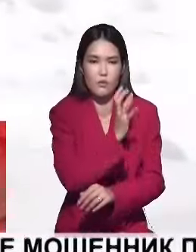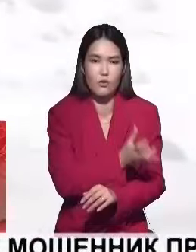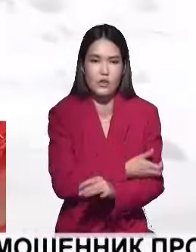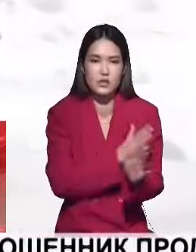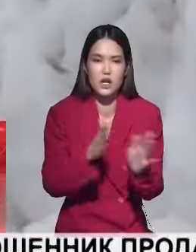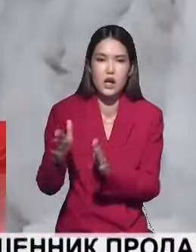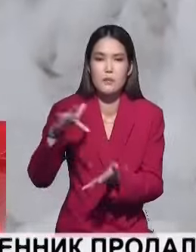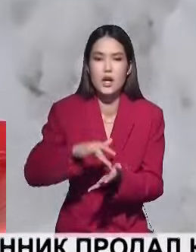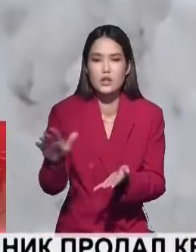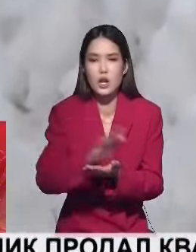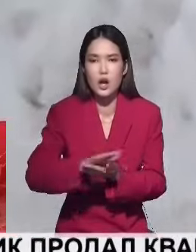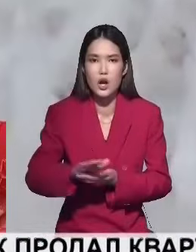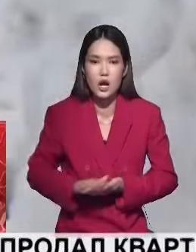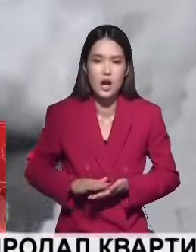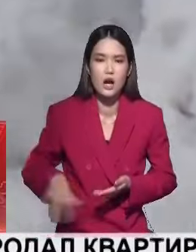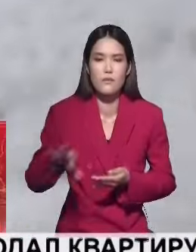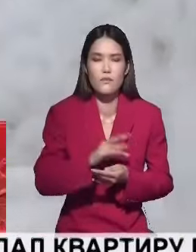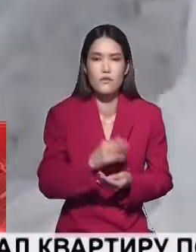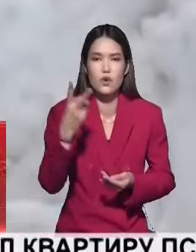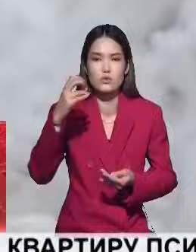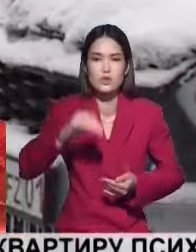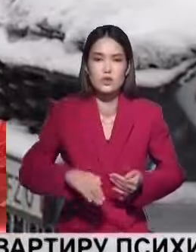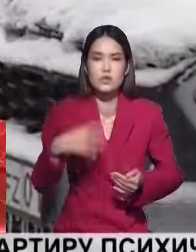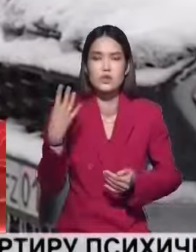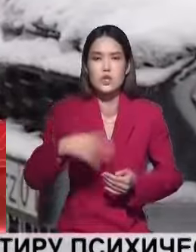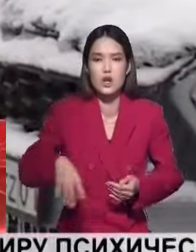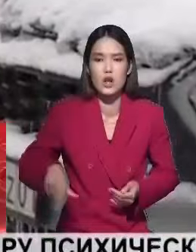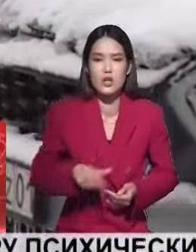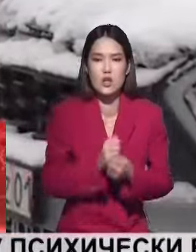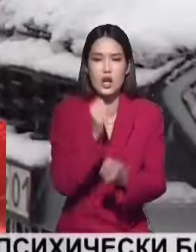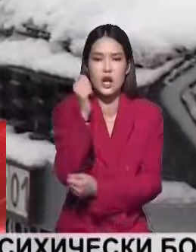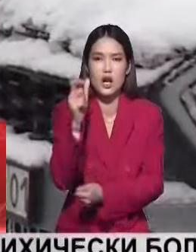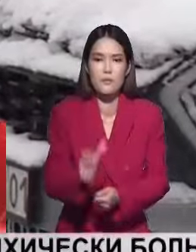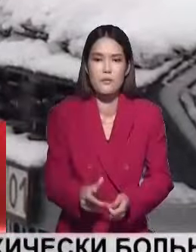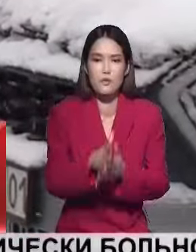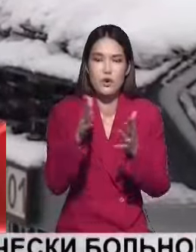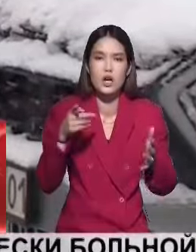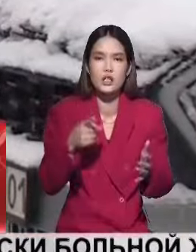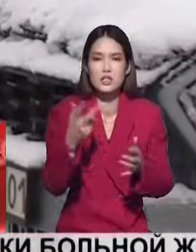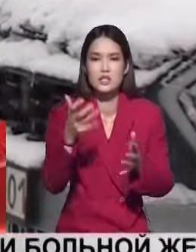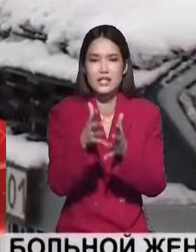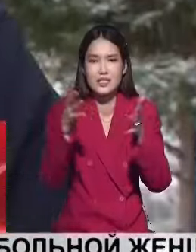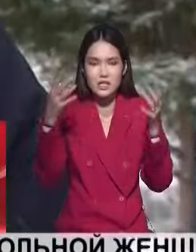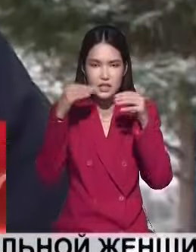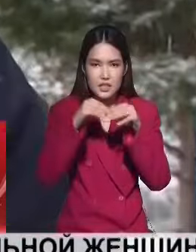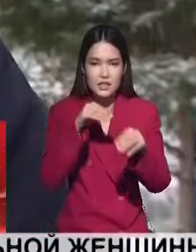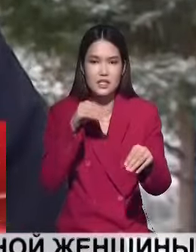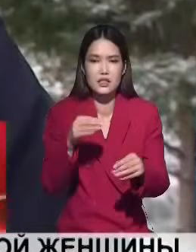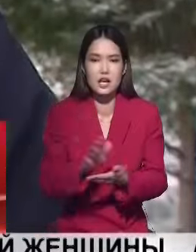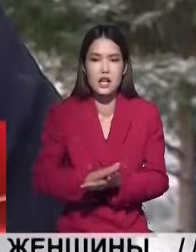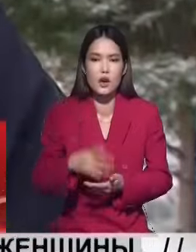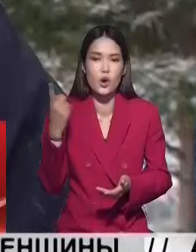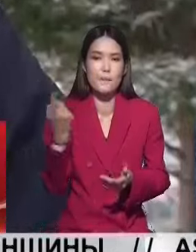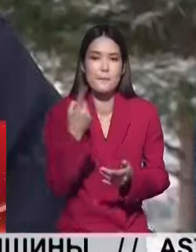уборку улиц города от снега вышли порядка 2400 дорожных рабочих и свыше 1300 единиц спецтехники. В первую очередь